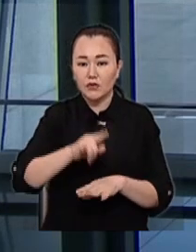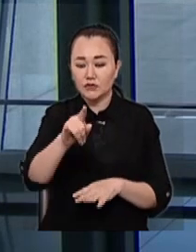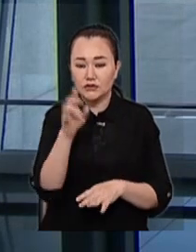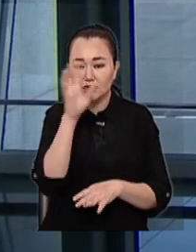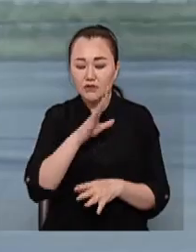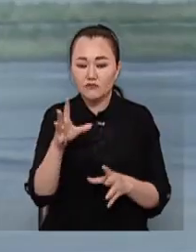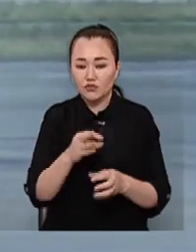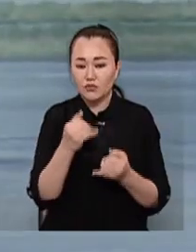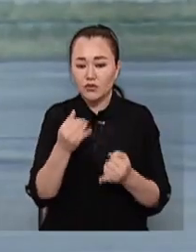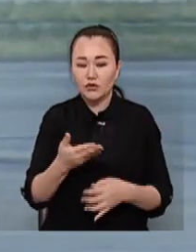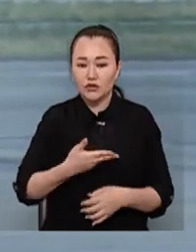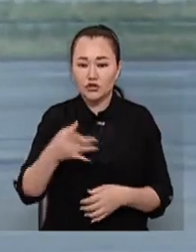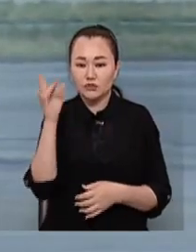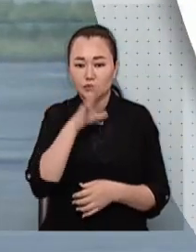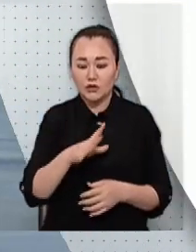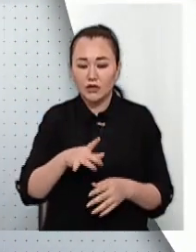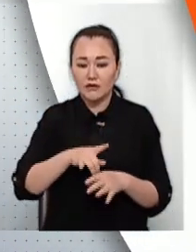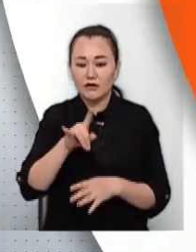в нашей республике с авиацией?